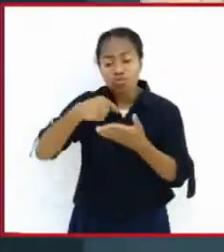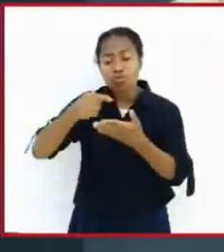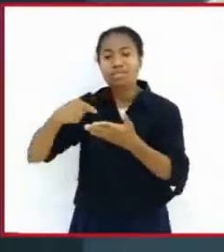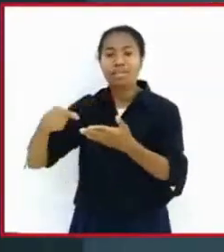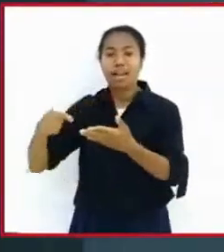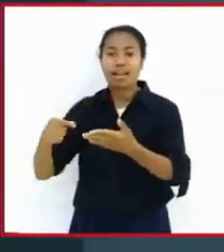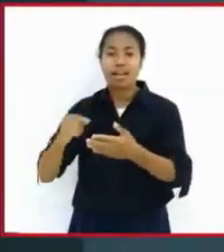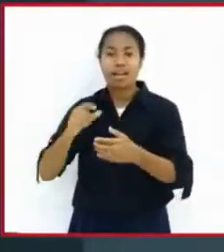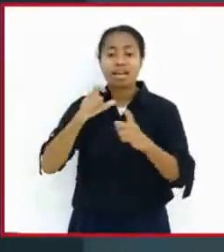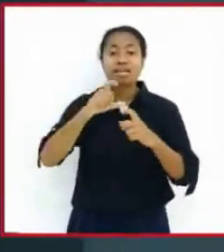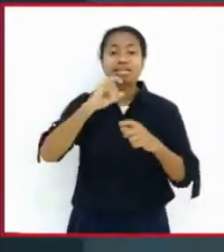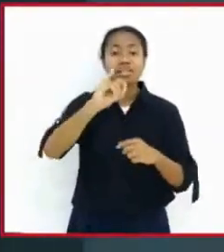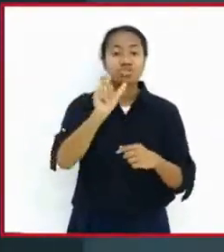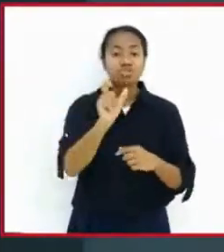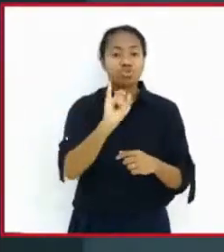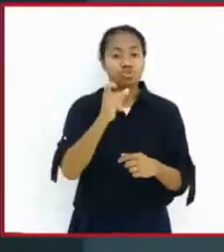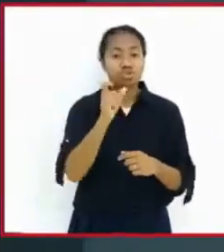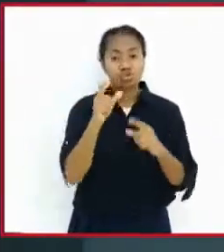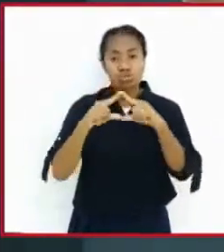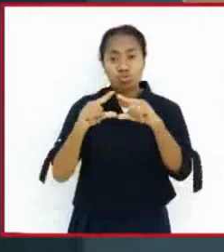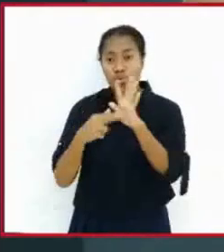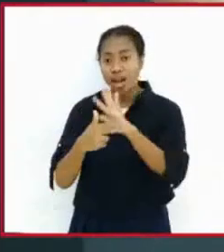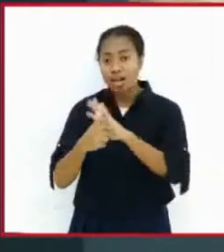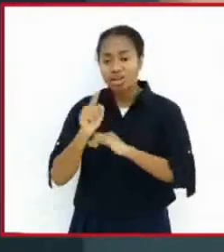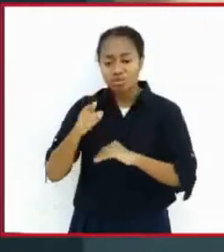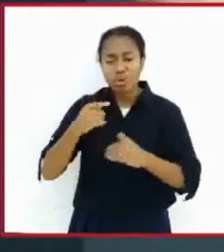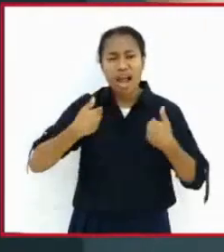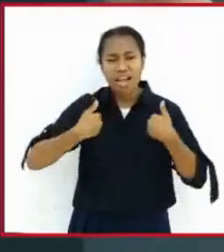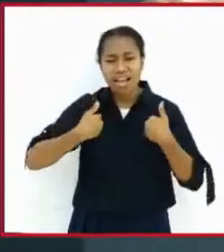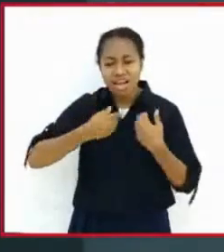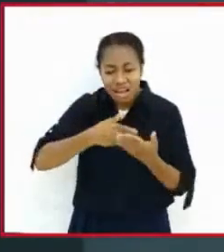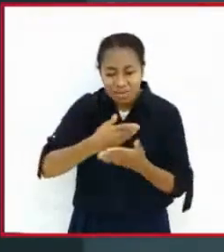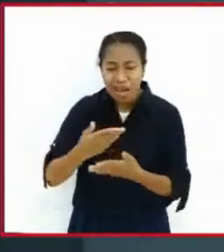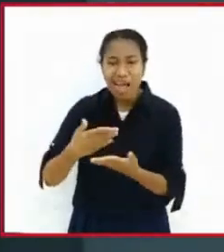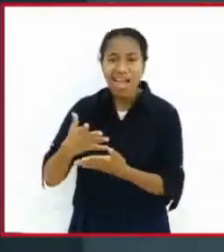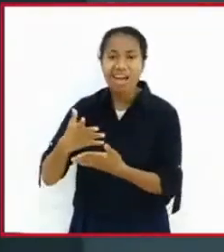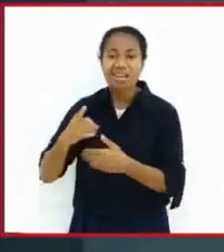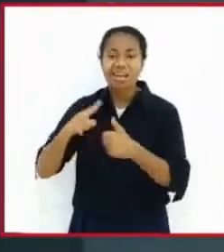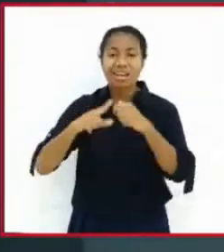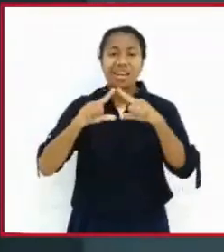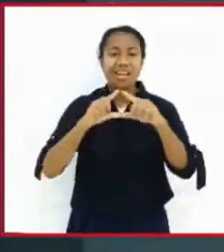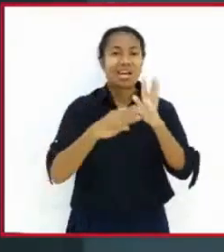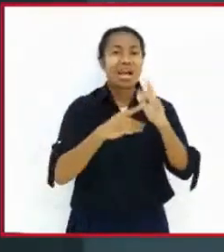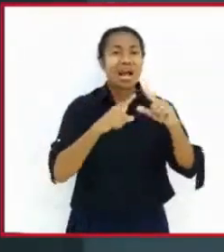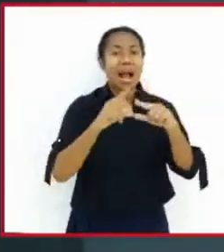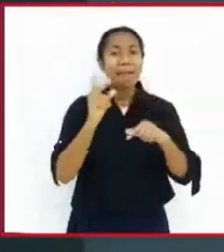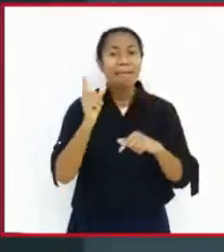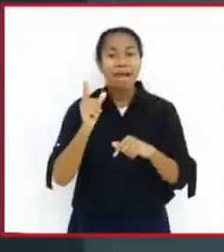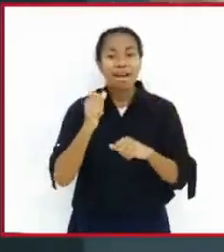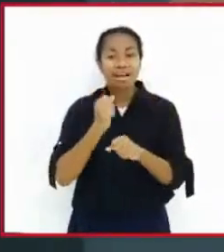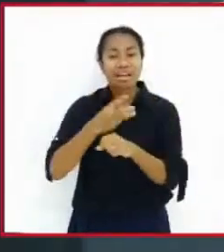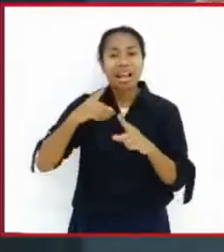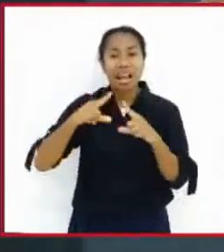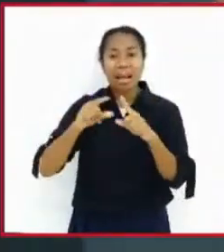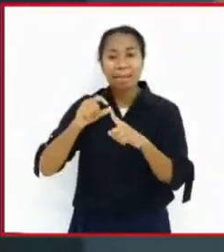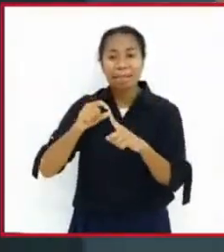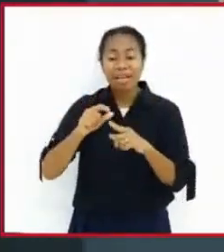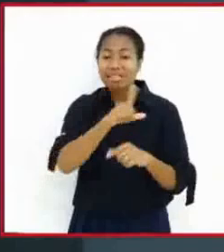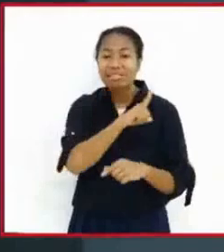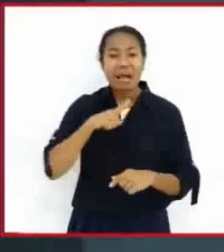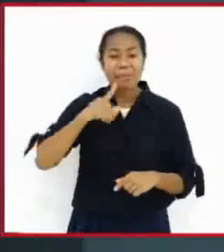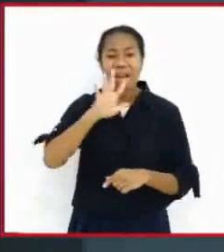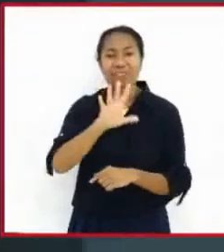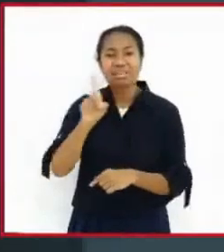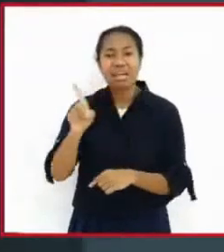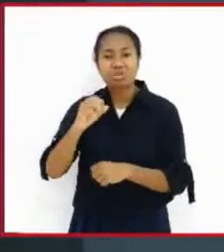syuting berada dan melayani dari kamar gelap itu selama 51 tahun